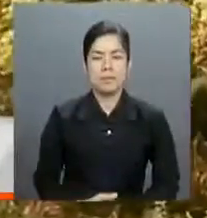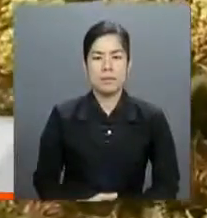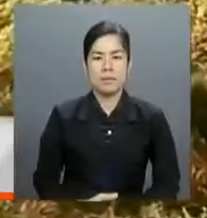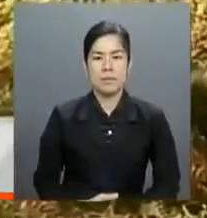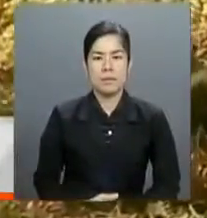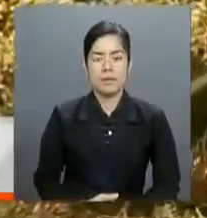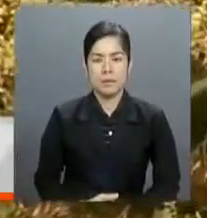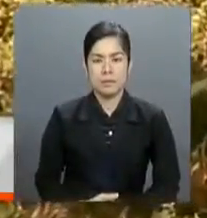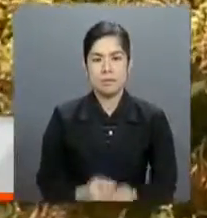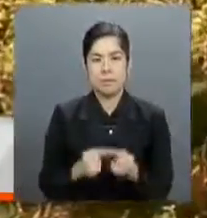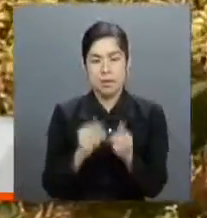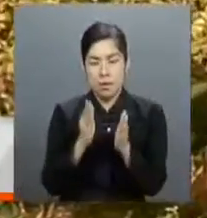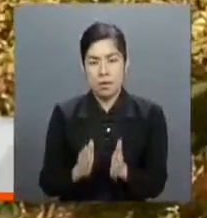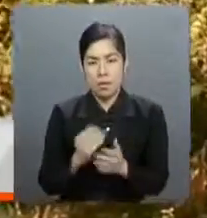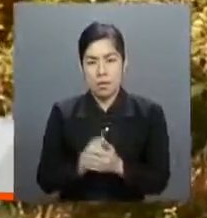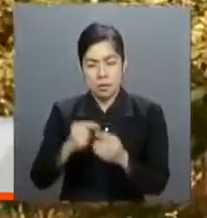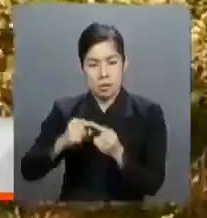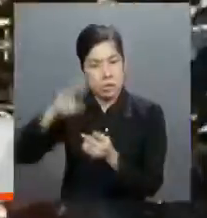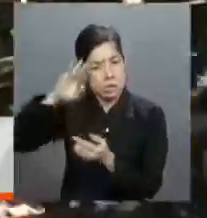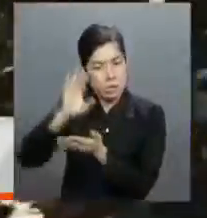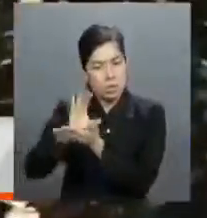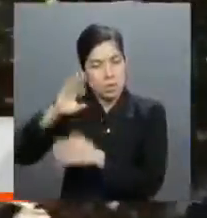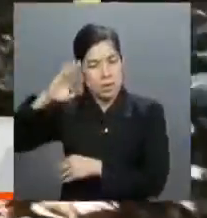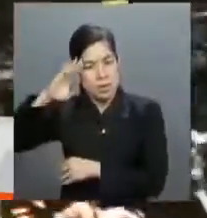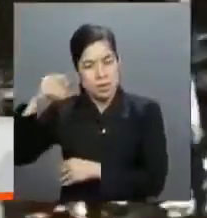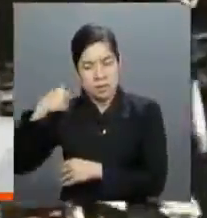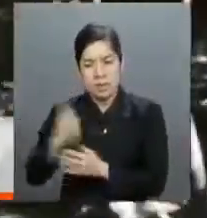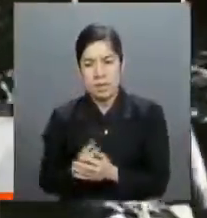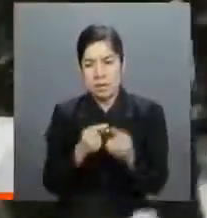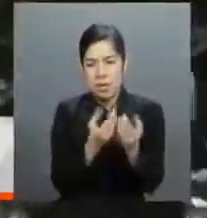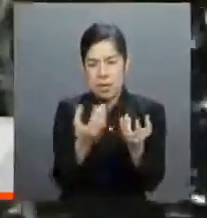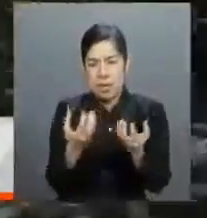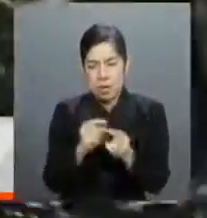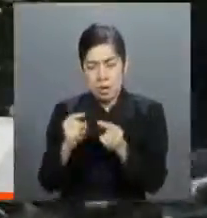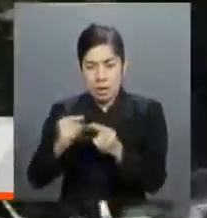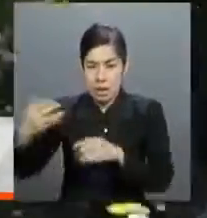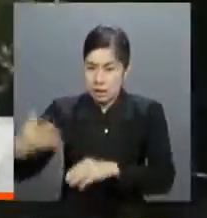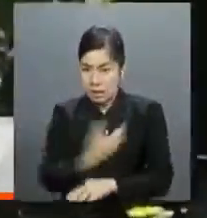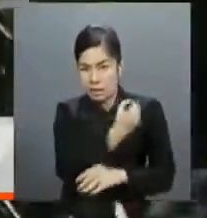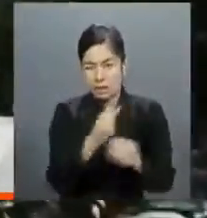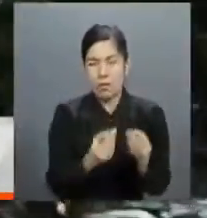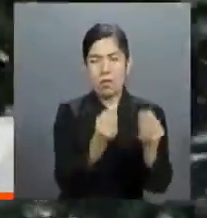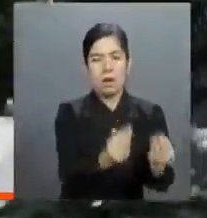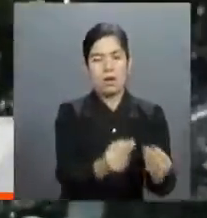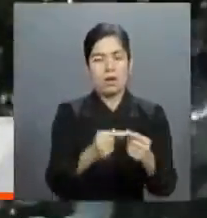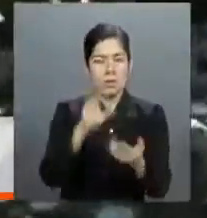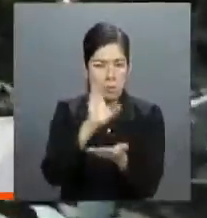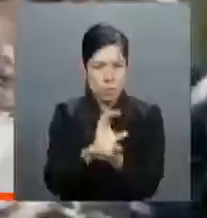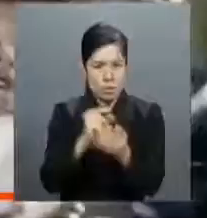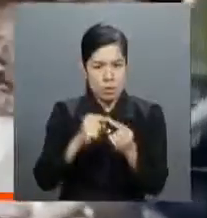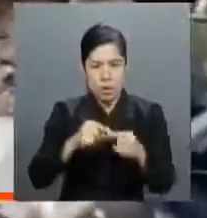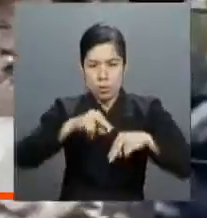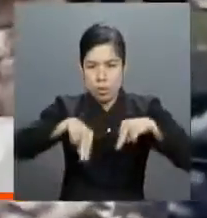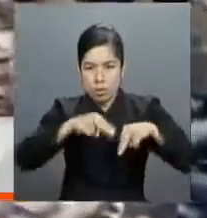โดยเจ้าหน้าที่ได้นำสิ่งของที่ยึดได้นะคะส่งให้กองพิสูจน์หลักฐานจังหวัดนราธิวาสนำไปตรวจสอบรอยนิ้วมือแฝง